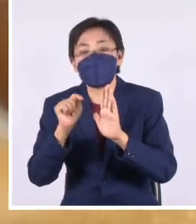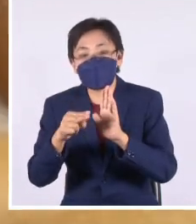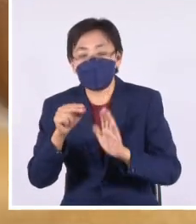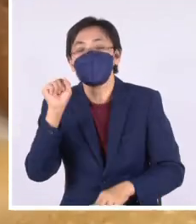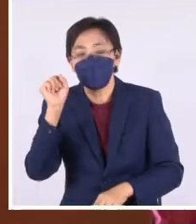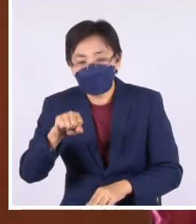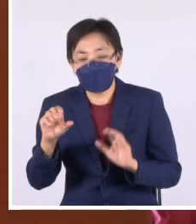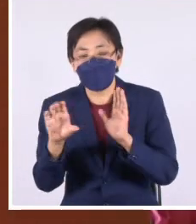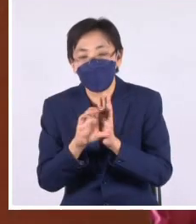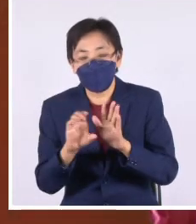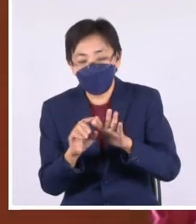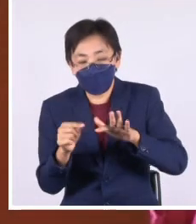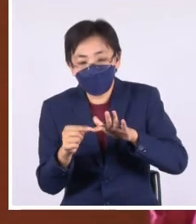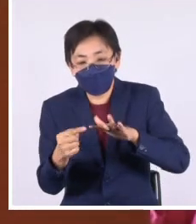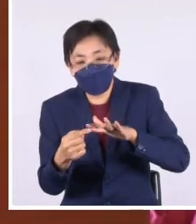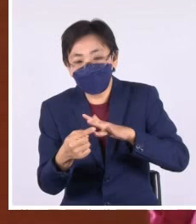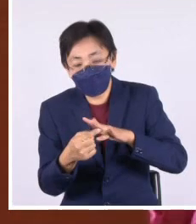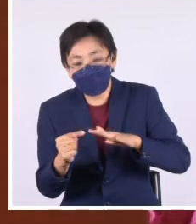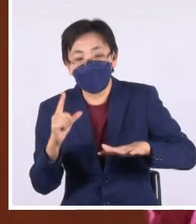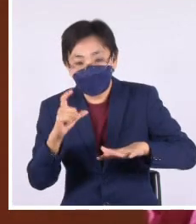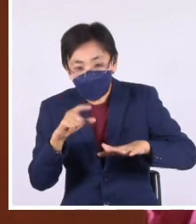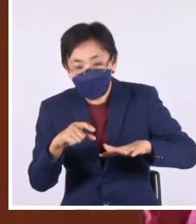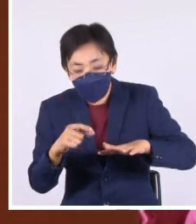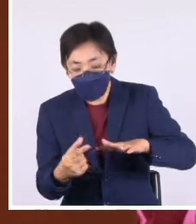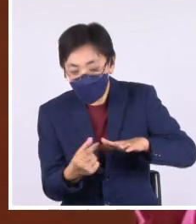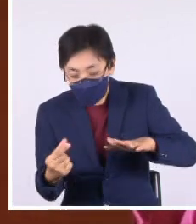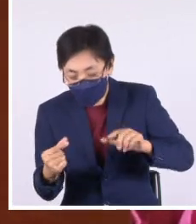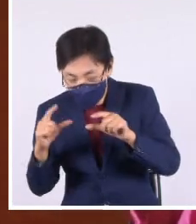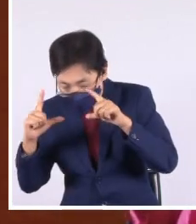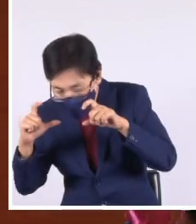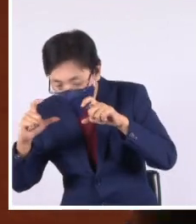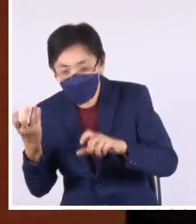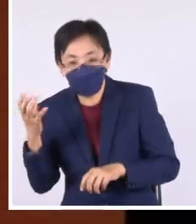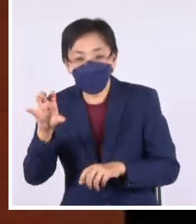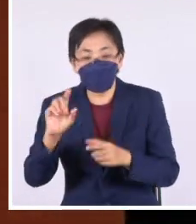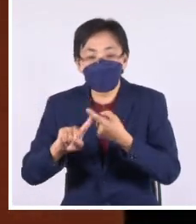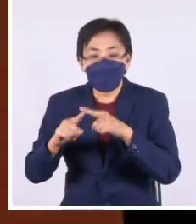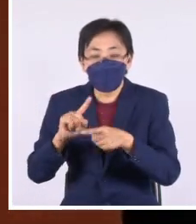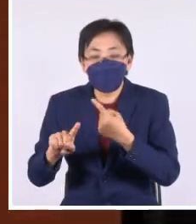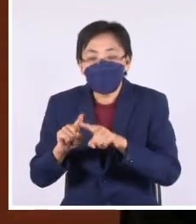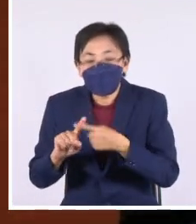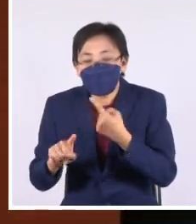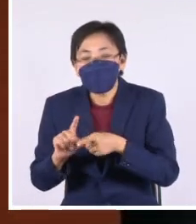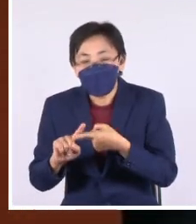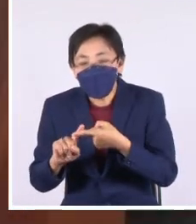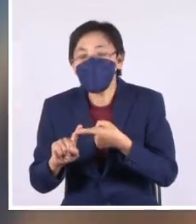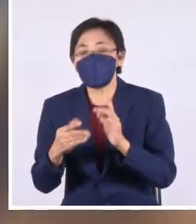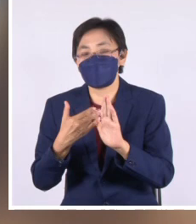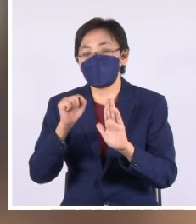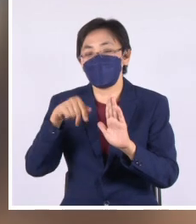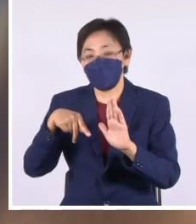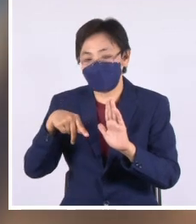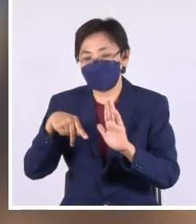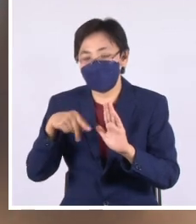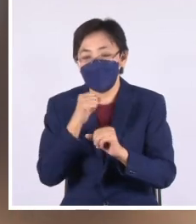ภาพนิ้วเล็บมือของหลวงปู่หงมาโพสต์แล้วก็ได้รับมาจากเพื่อนที่เดินทางไปที่จังหวัดสุพรรณบุรีมาทำบุญ